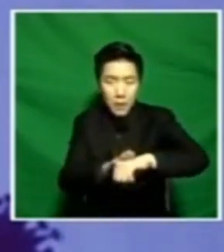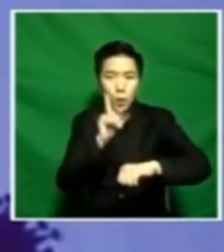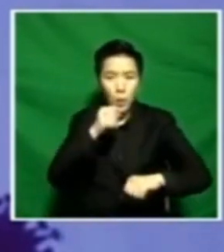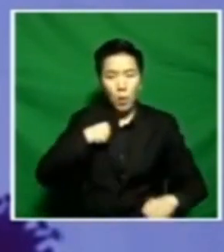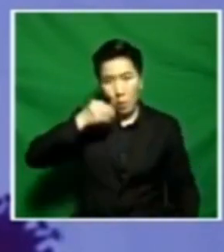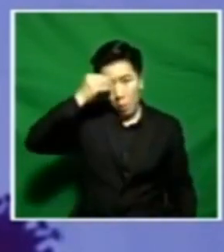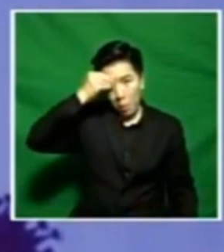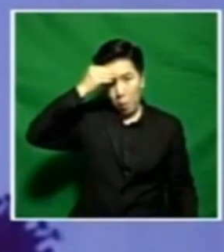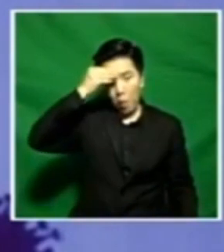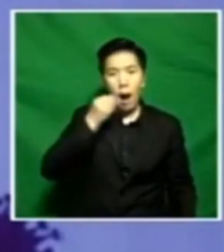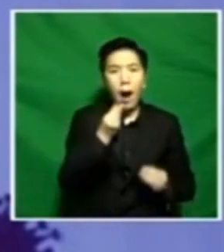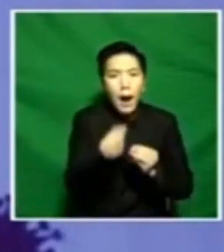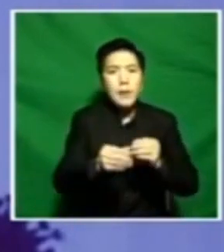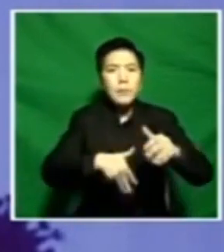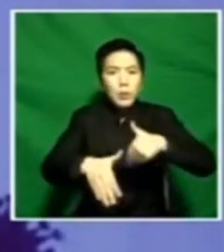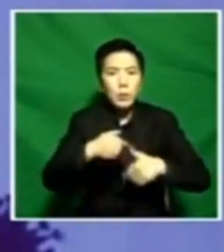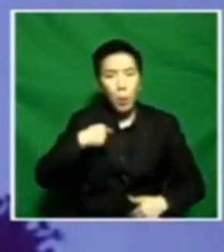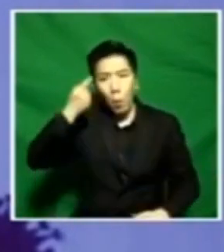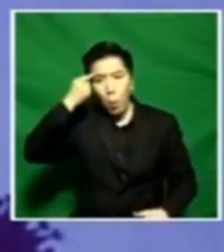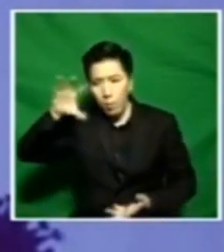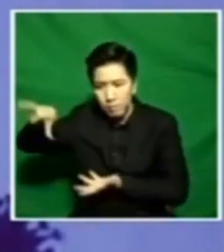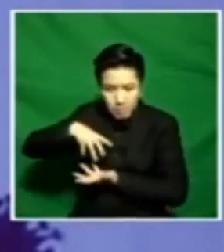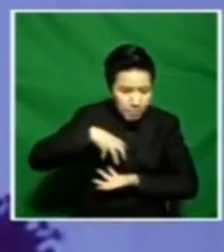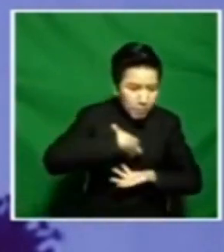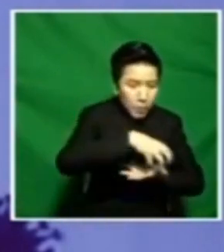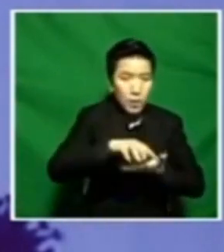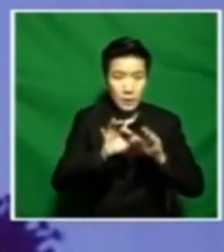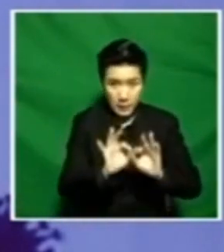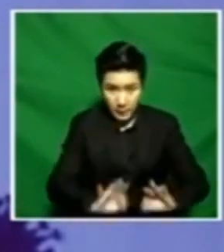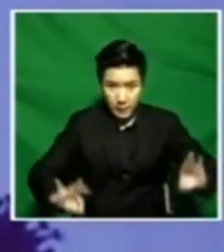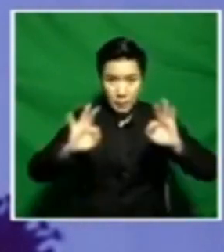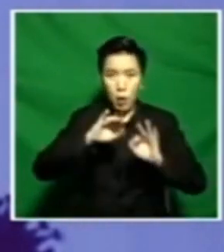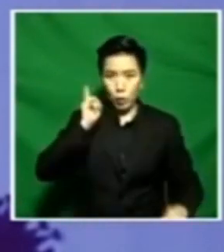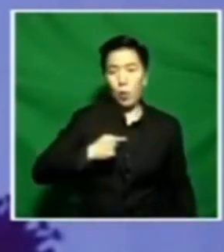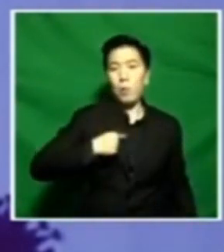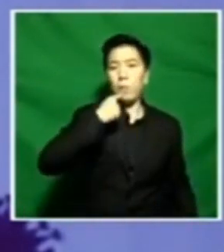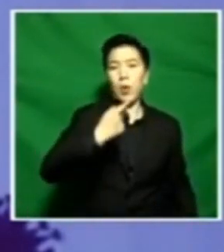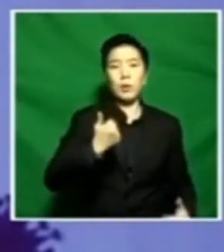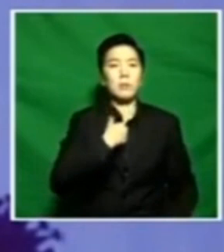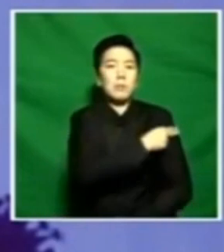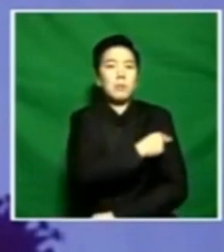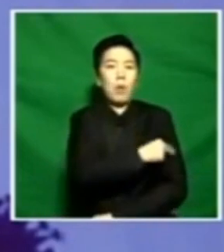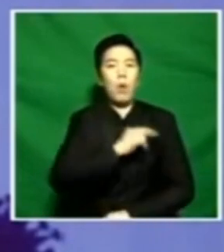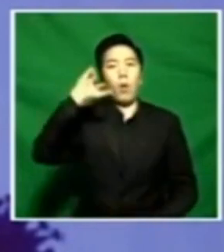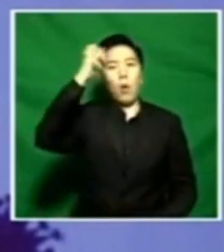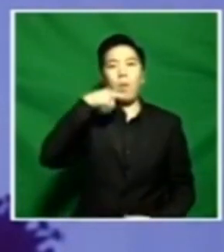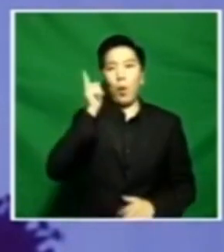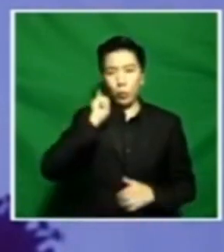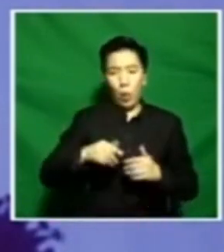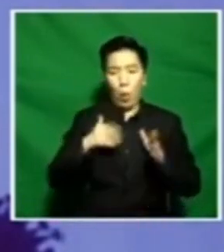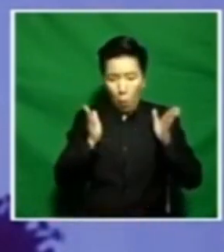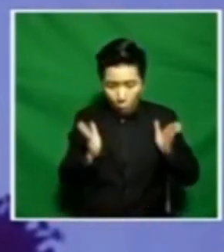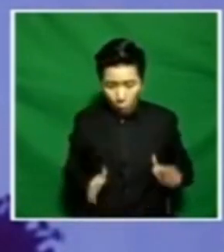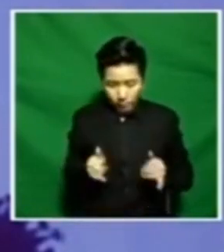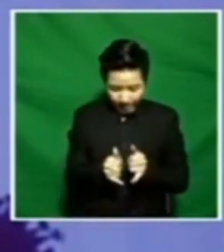สถานการณ์การแพร่ระบาดของโรคติดเชื้อไวรัสโคโรนาหรือโควิชนายทีนหรือสปกแถลงว่าคนเอก